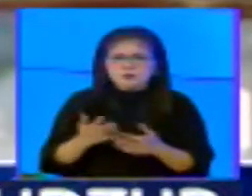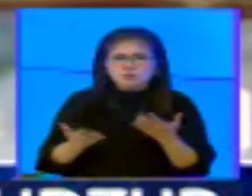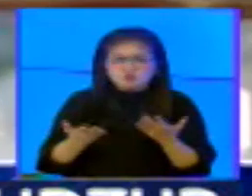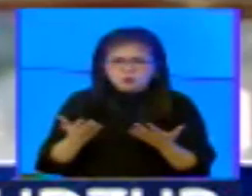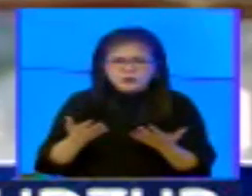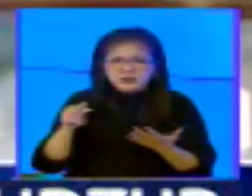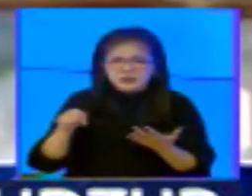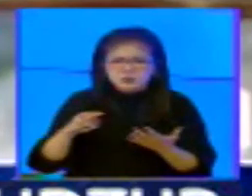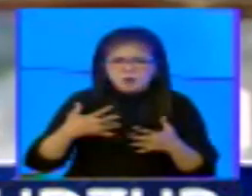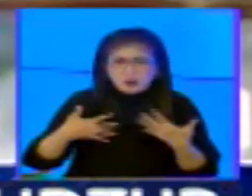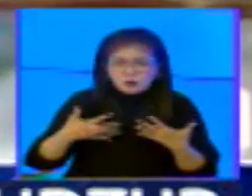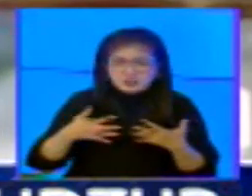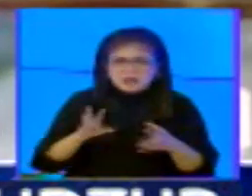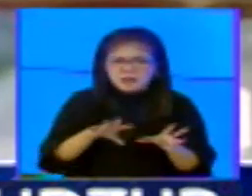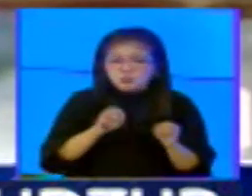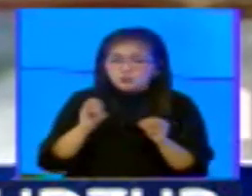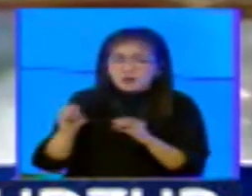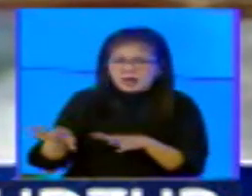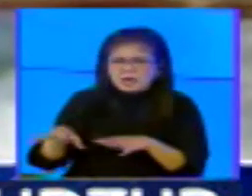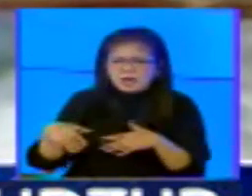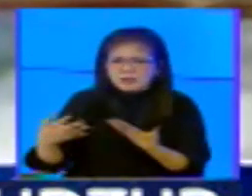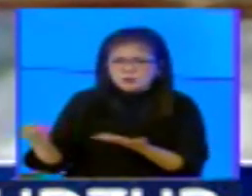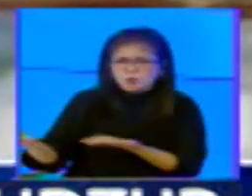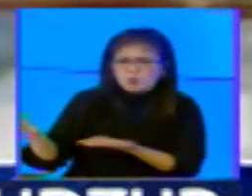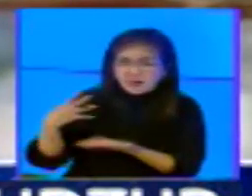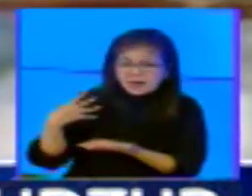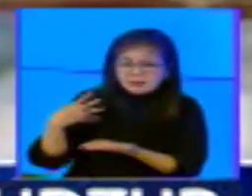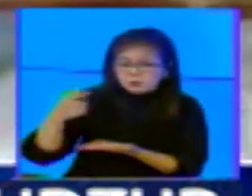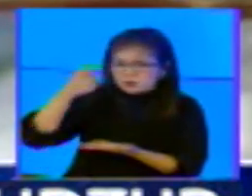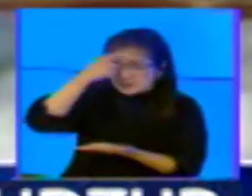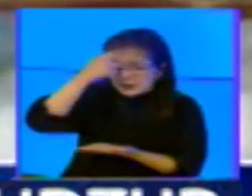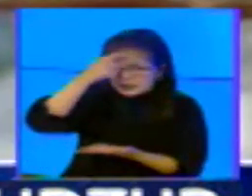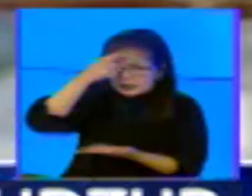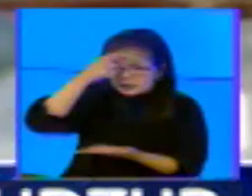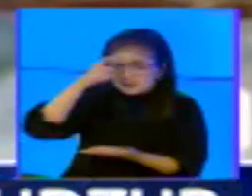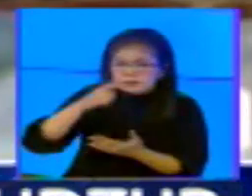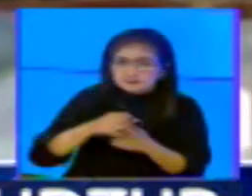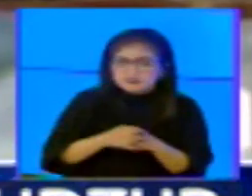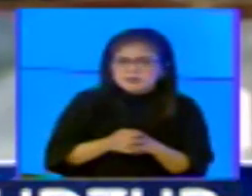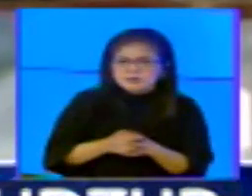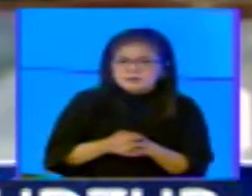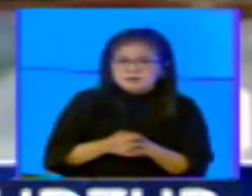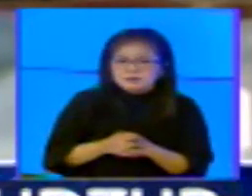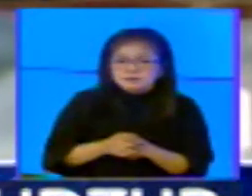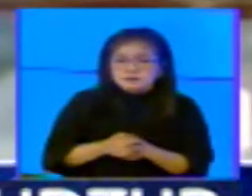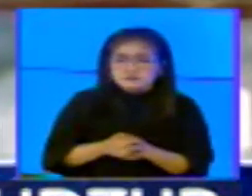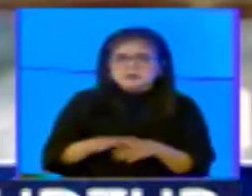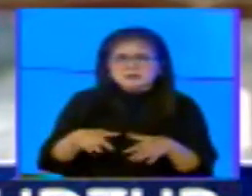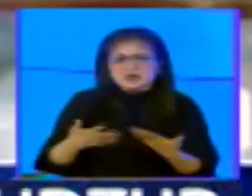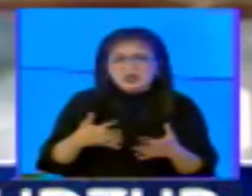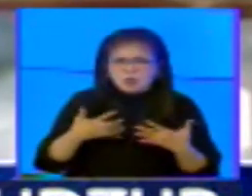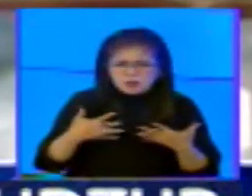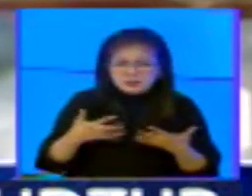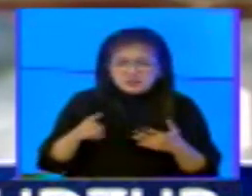penyakit, kekhawatiran tertular penyakit, bahkan kekhawatiran akan hilangnya harta pun bisa menjadi